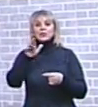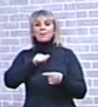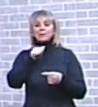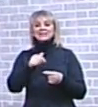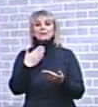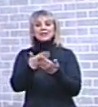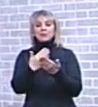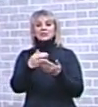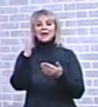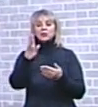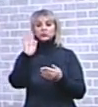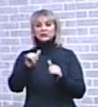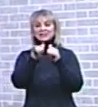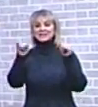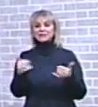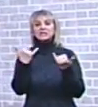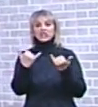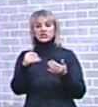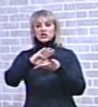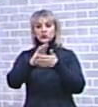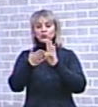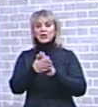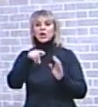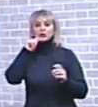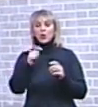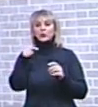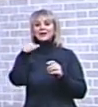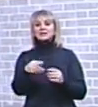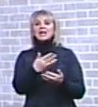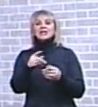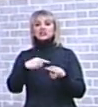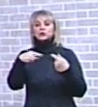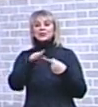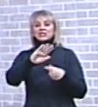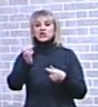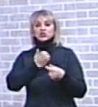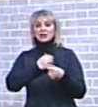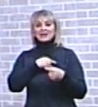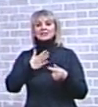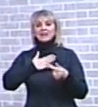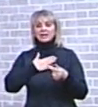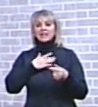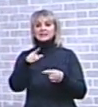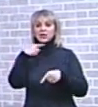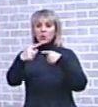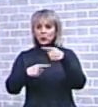попытались предположить, как будет развиваться нынешняя ситуация на Украине и исключить нежелательные для нас